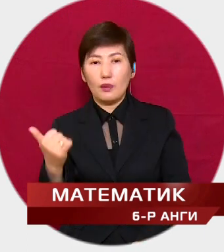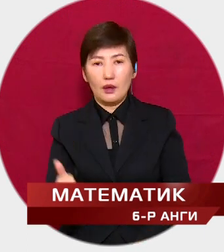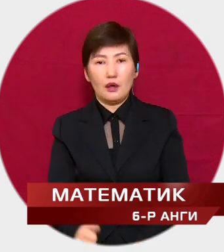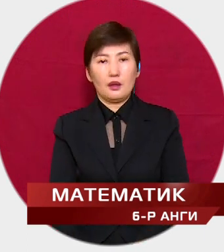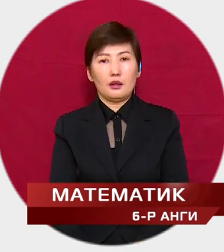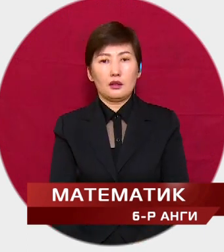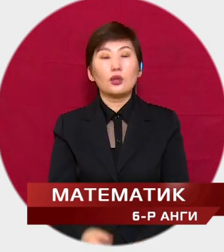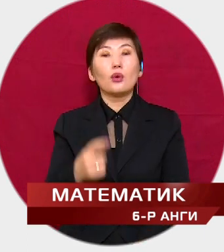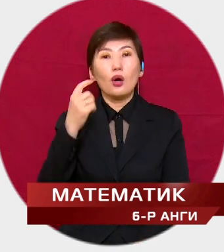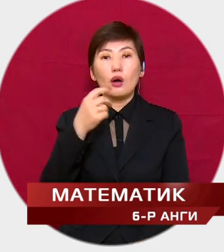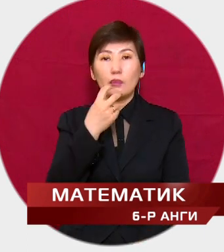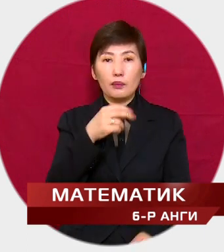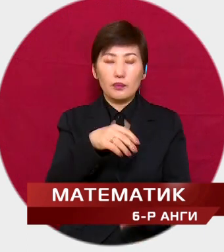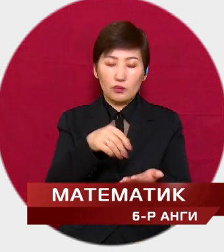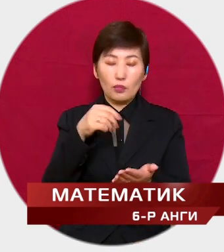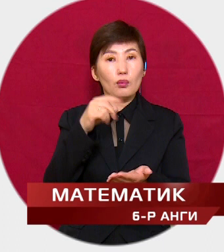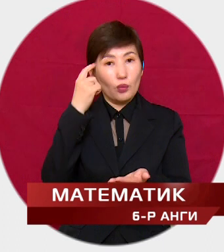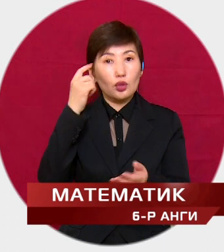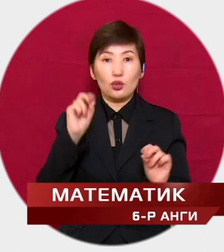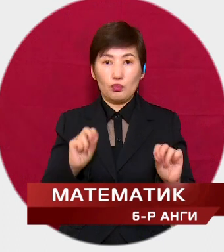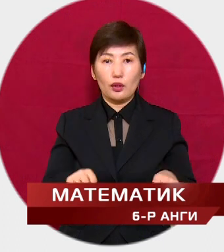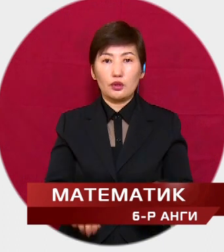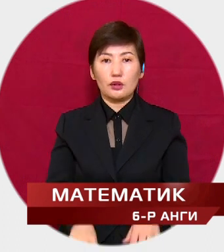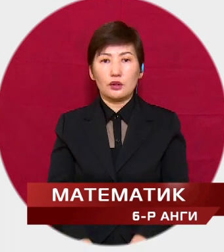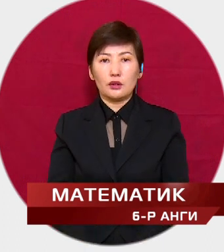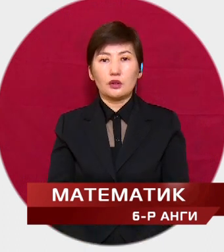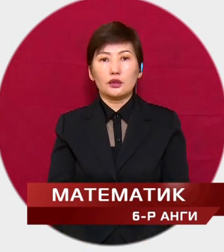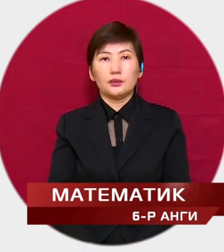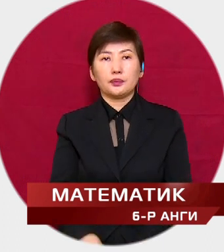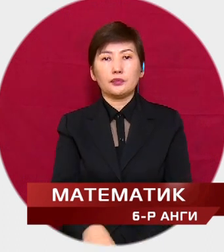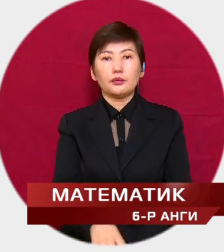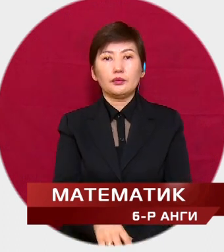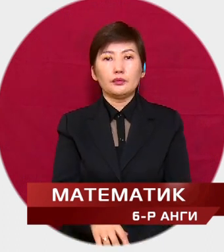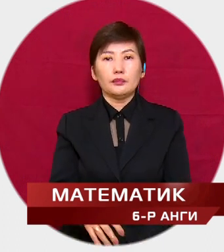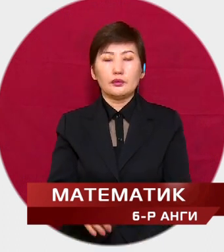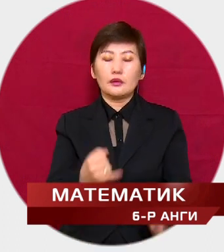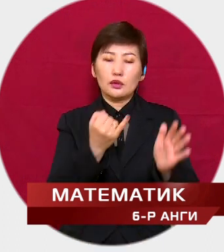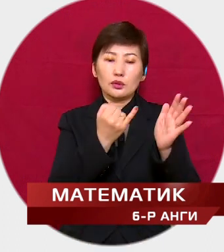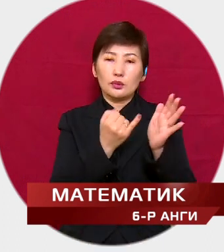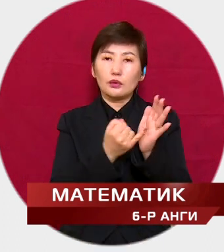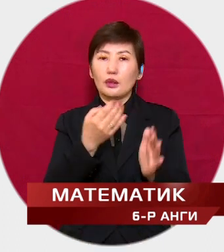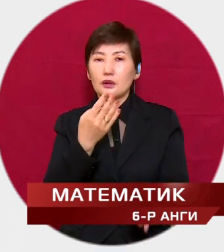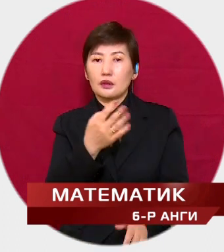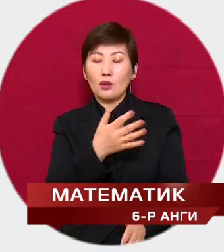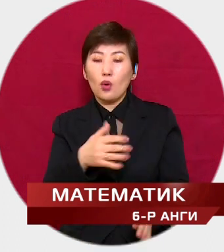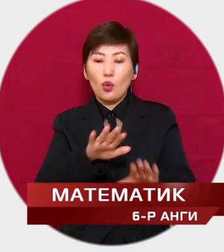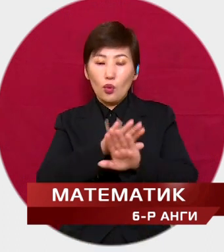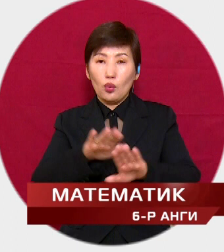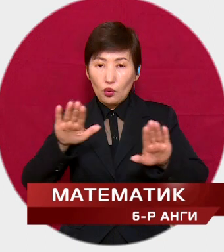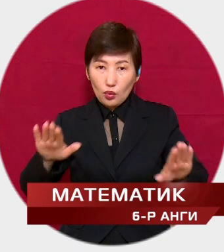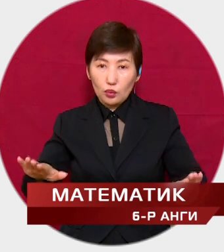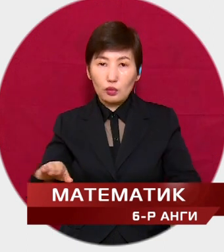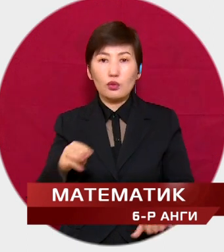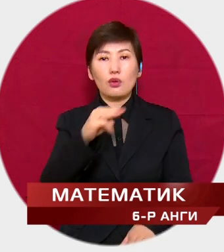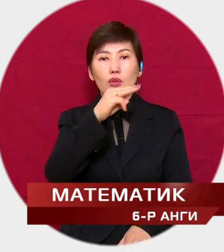байна. 4 цэцэг тарьсан хүүхэд 9 байна. 5 цэцэг тарьсан хүүхэд 11. Гэх мэтчлэн 6 цэцэг тарьсан хүүхэд 8, 7 цэцэг тарьсан хүүхэд